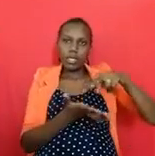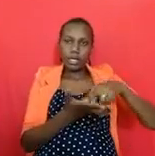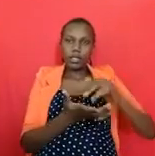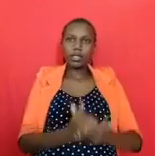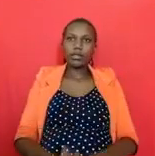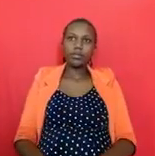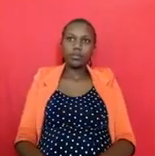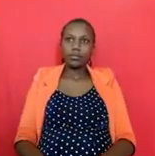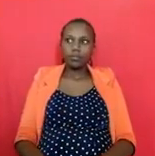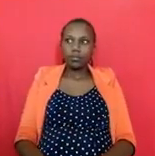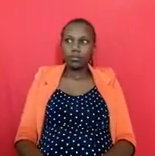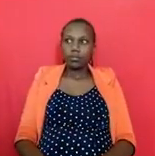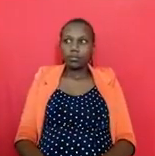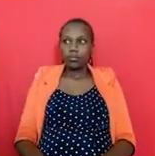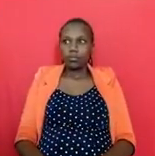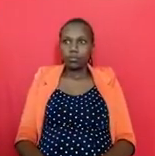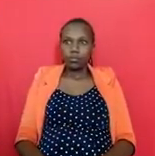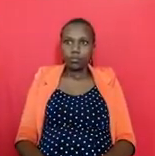turugame kanitha turugame